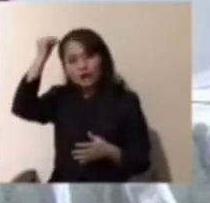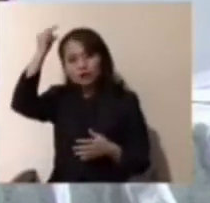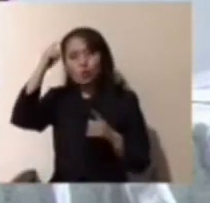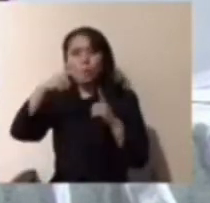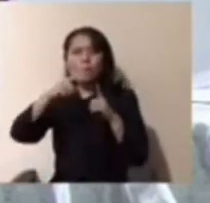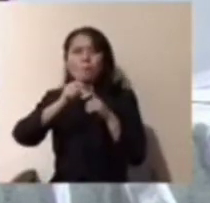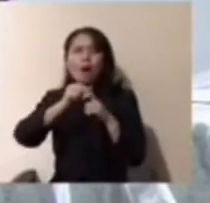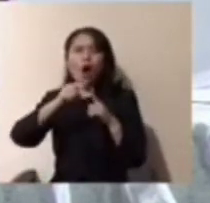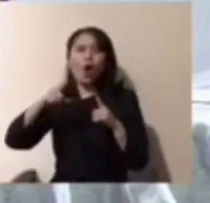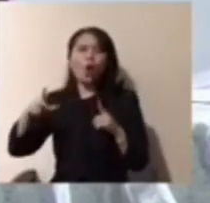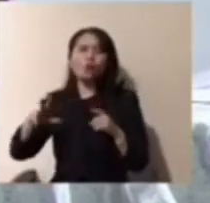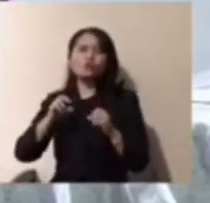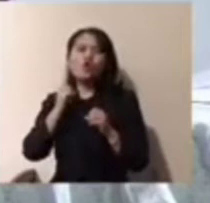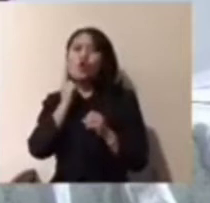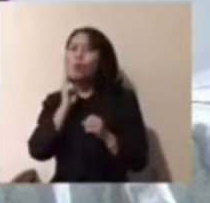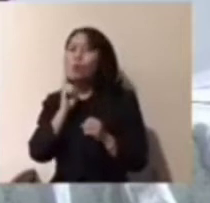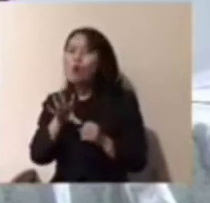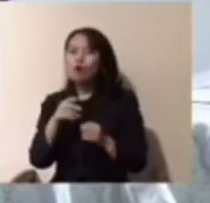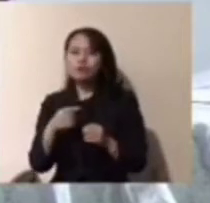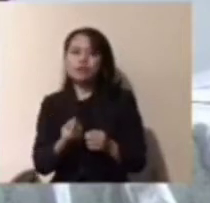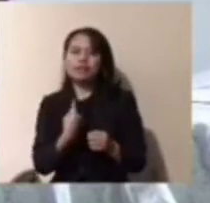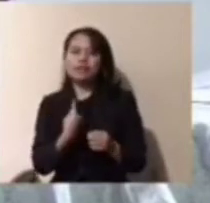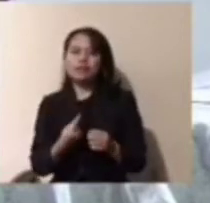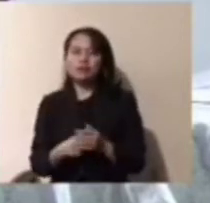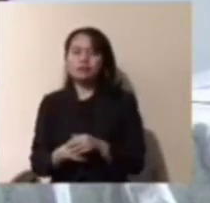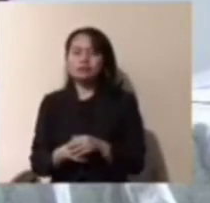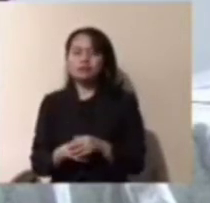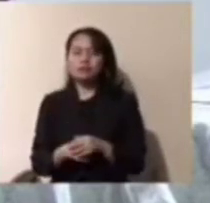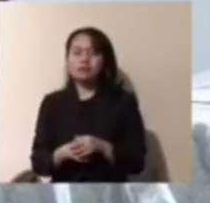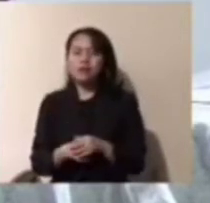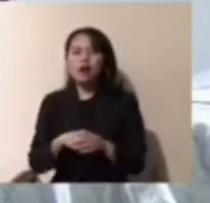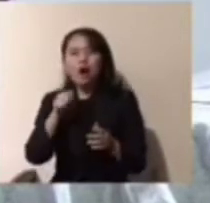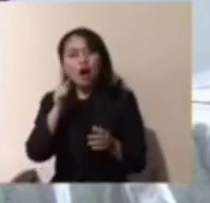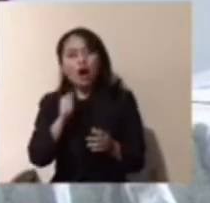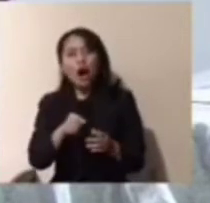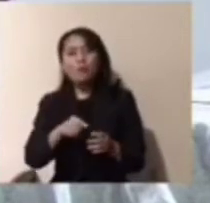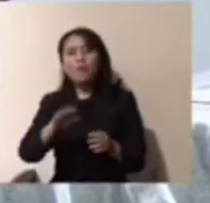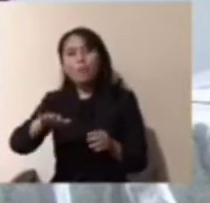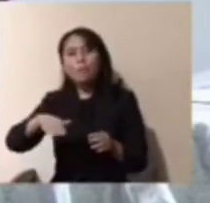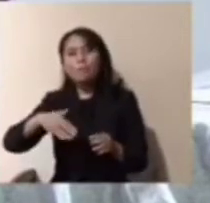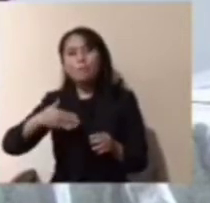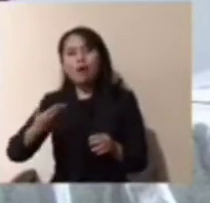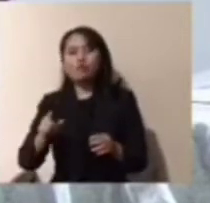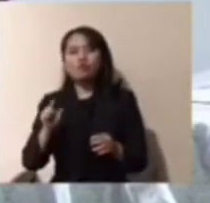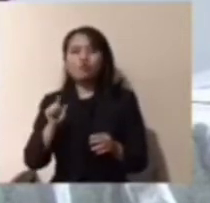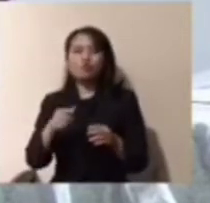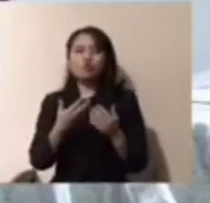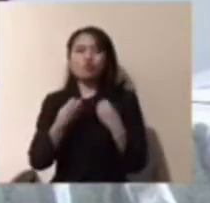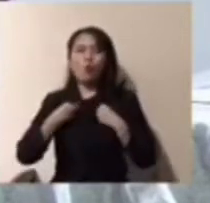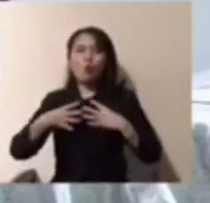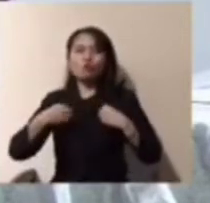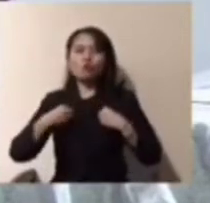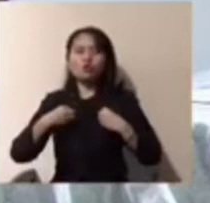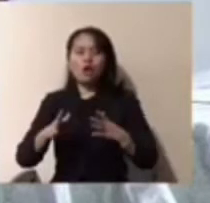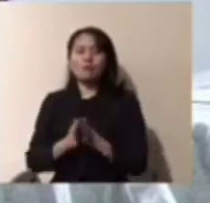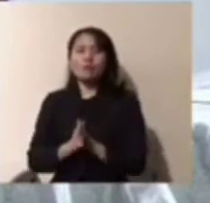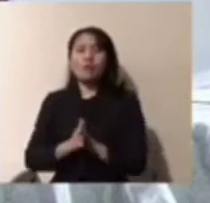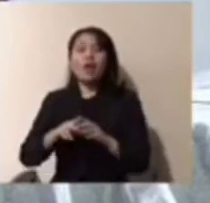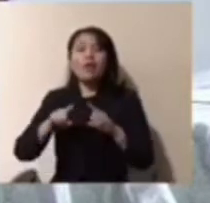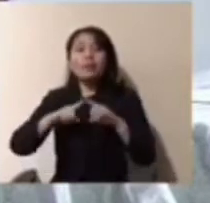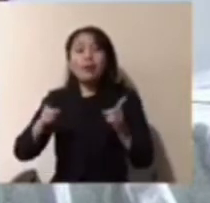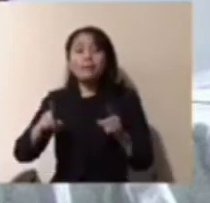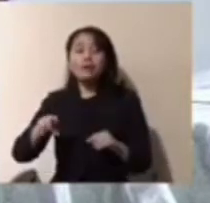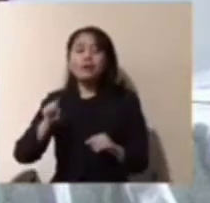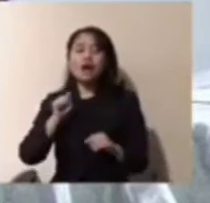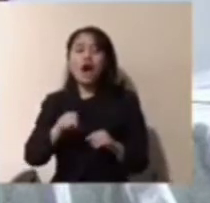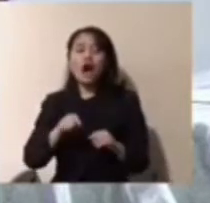Rasul Paulus mengatakan kepada kita, kamu telah mati bagi dosa, tetapi